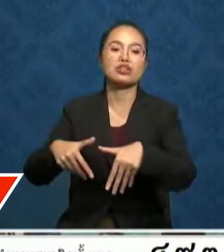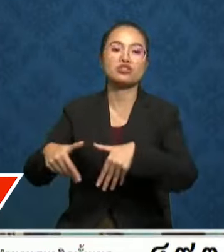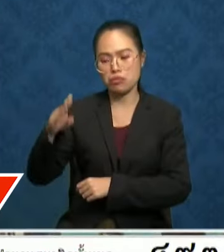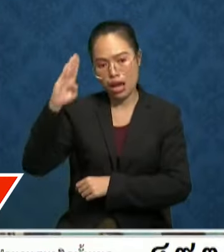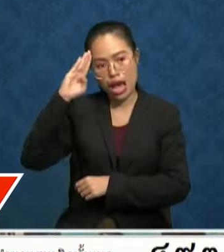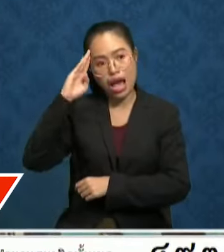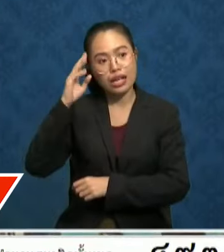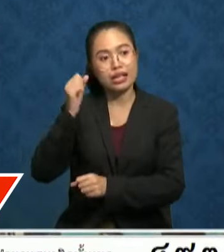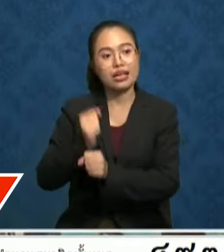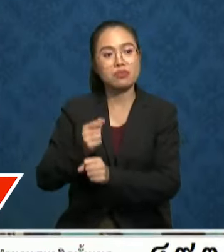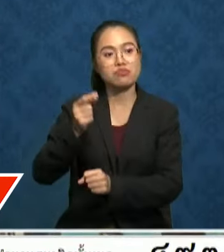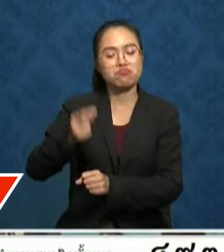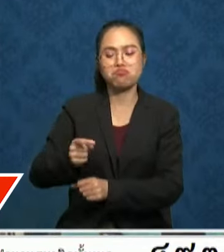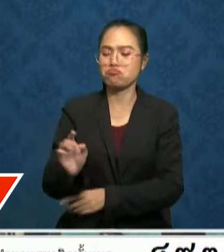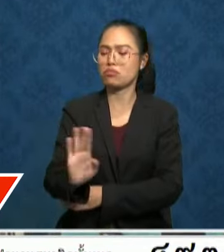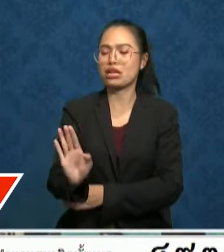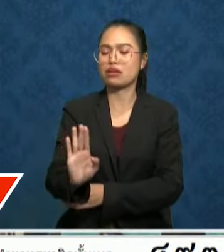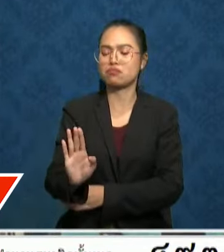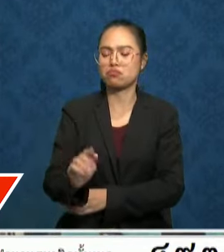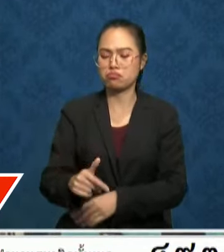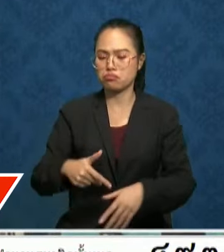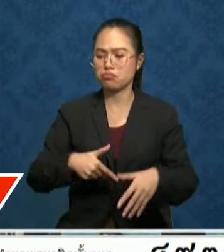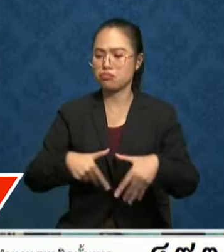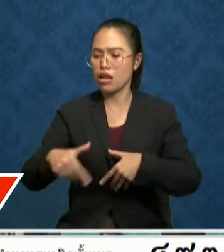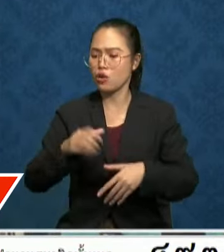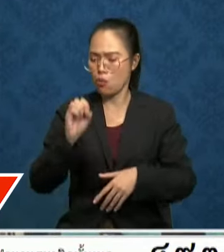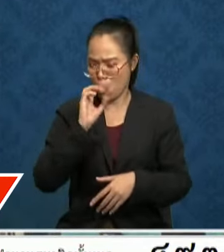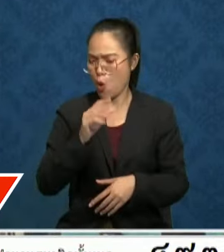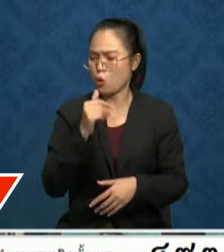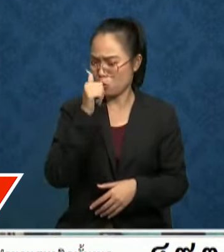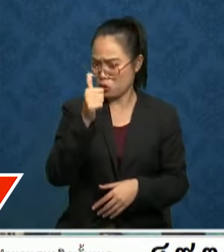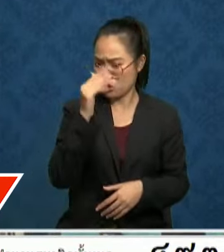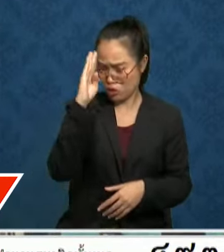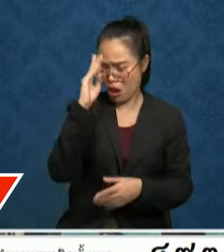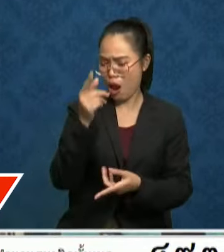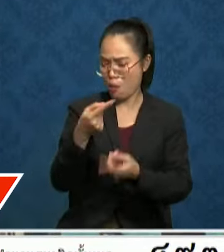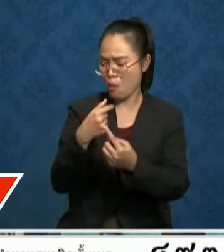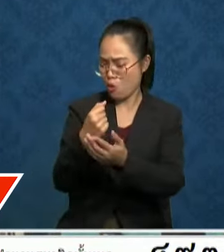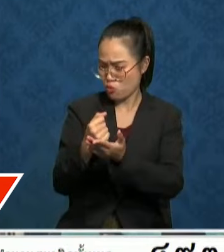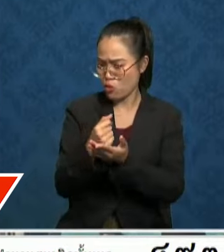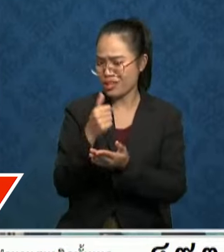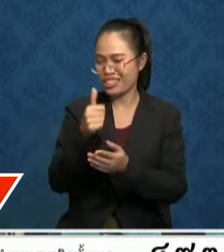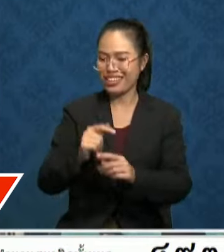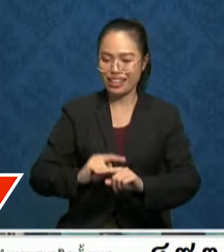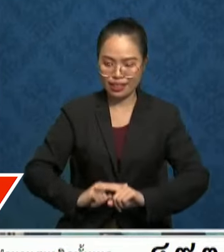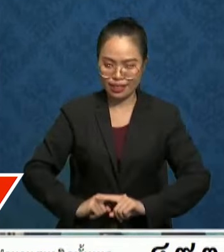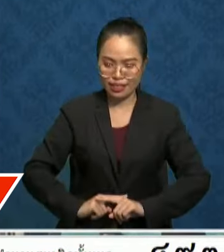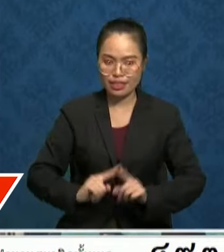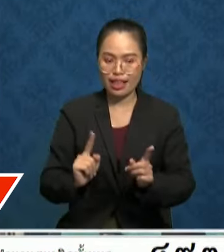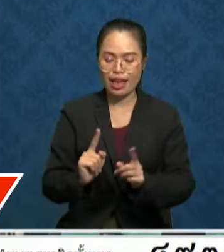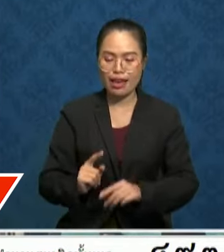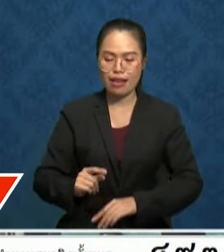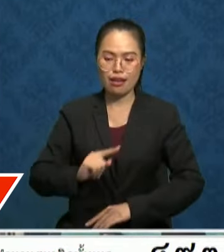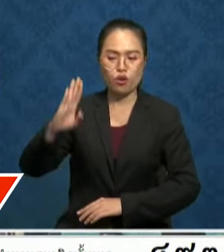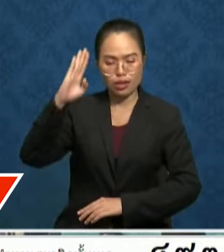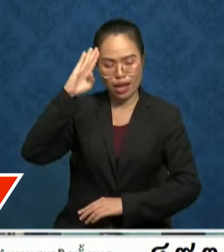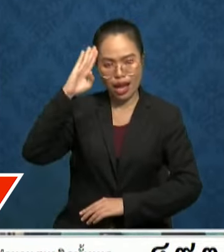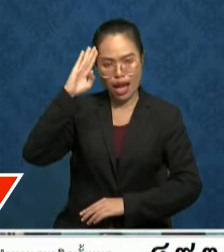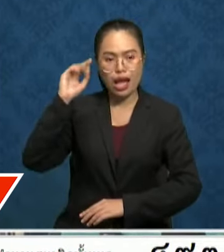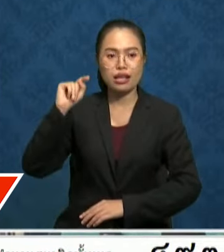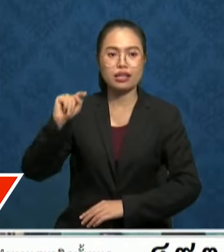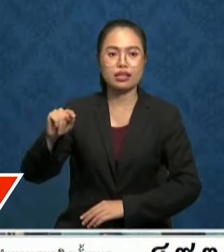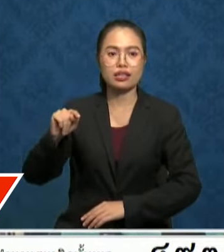ของทหารมันประชาชนอาจจะบอกว่าเป็นสิ่งที่ดีในการเข้าลงไปช่วยเหลือแต่มันทำให้การบรรเทาสาธารณภัย